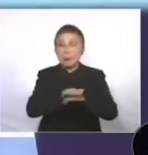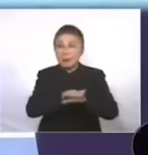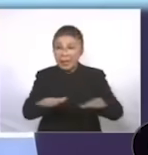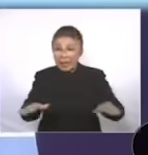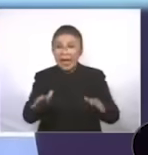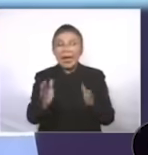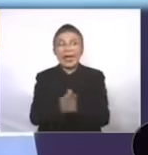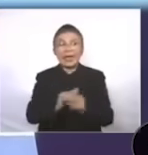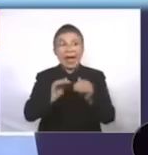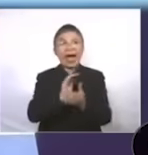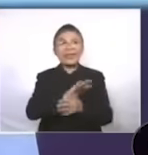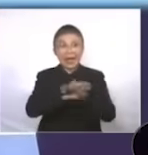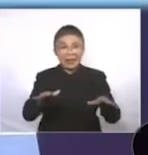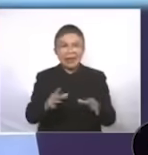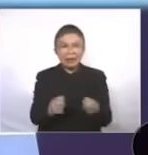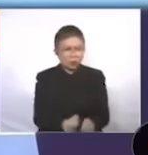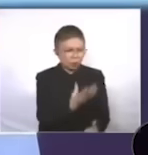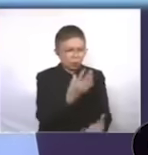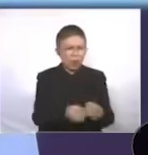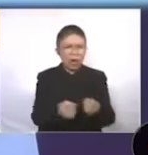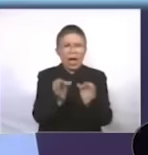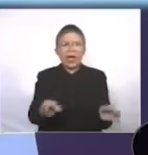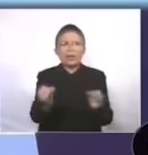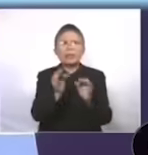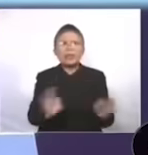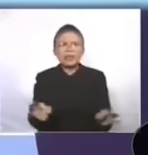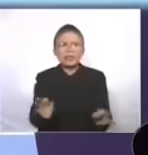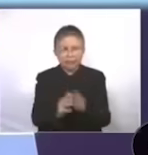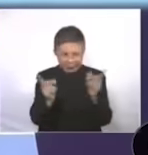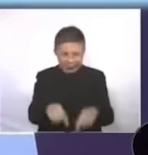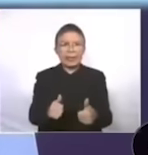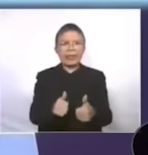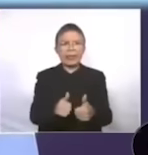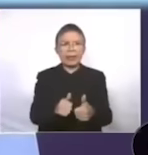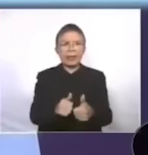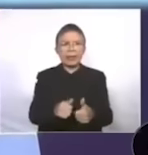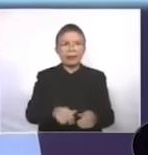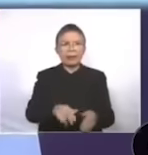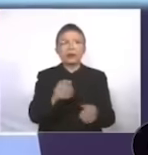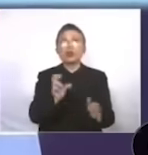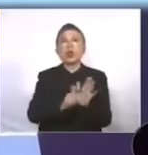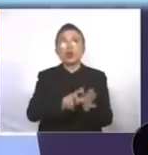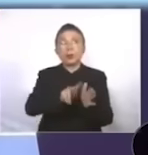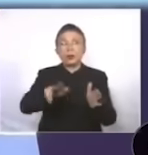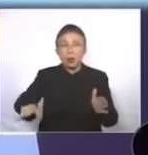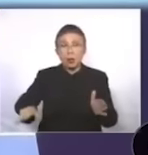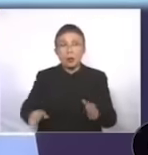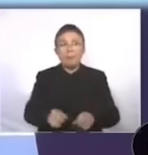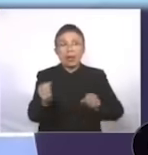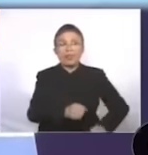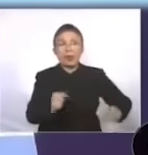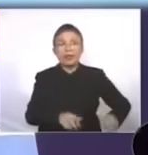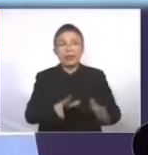pemirsa ee Mr m ada yang mengatakan Gus m gitu